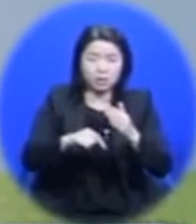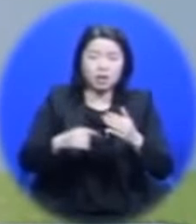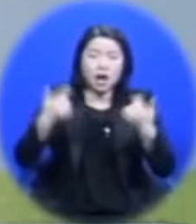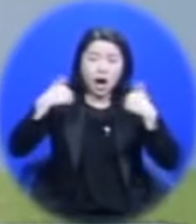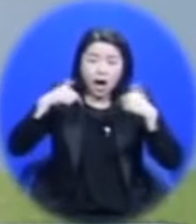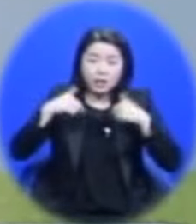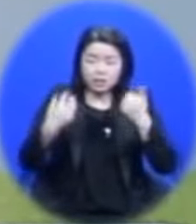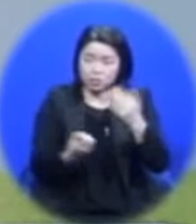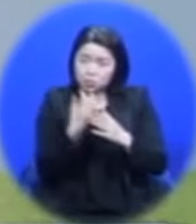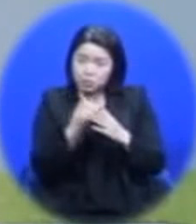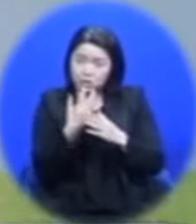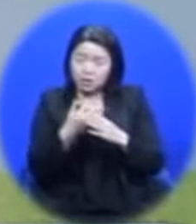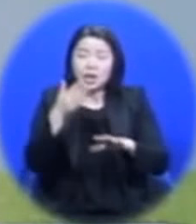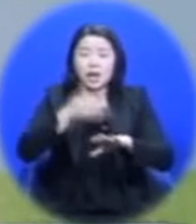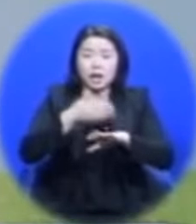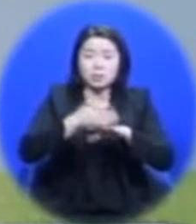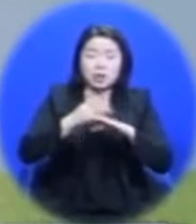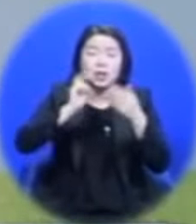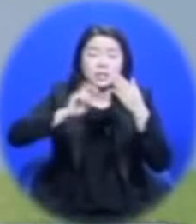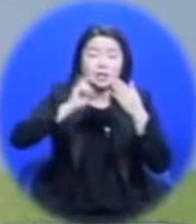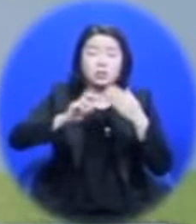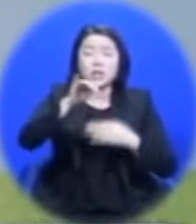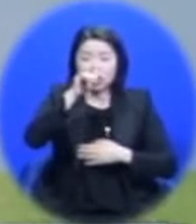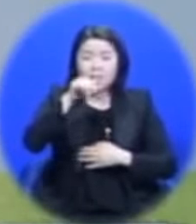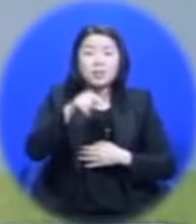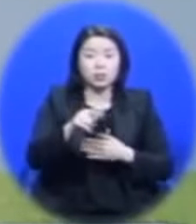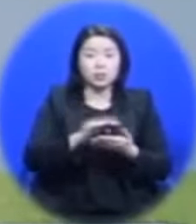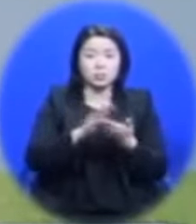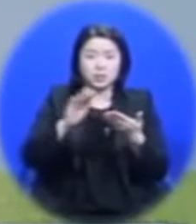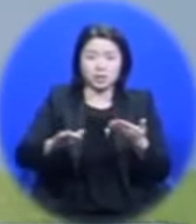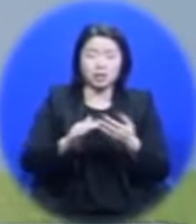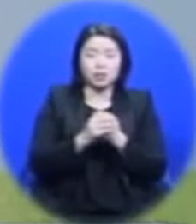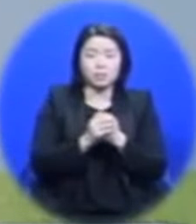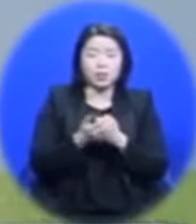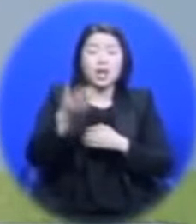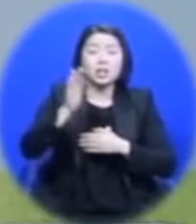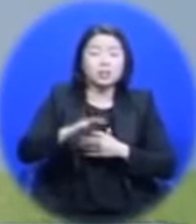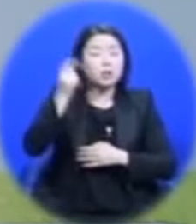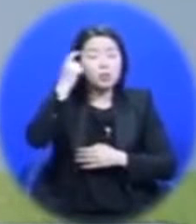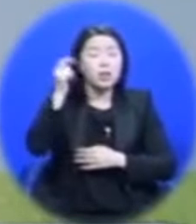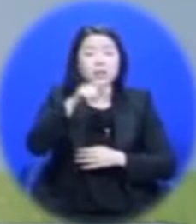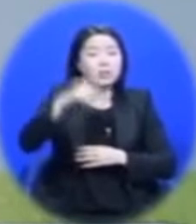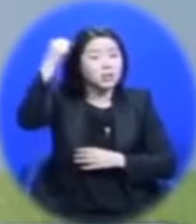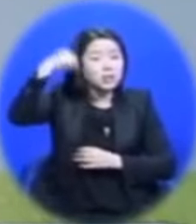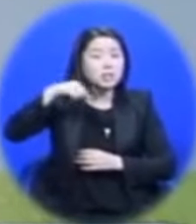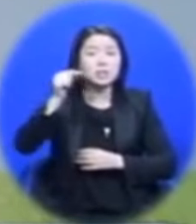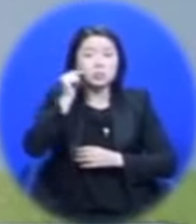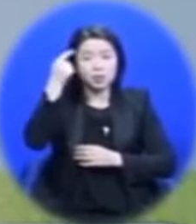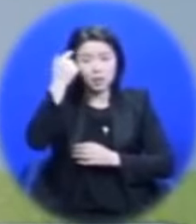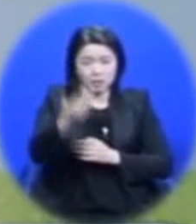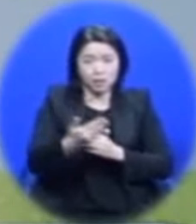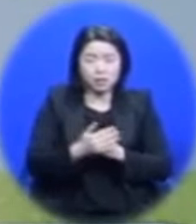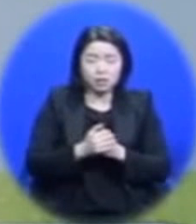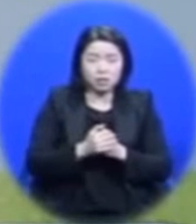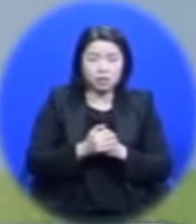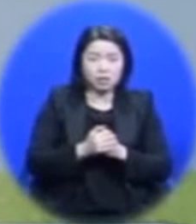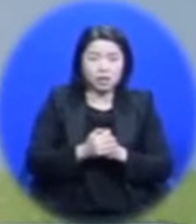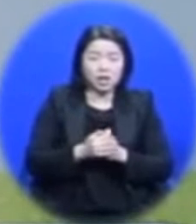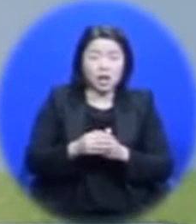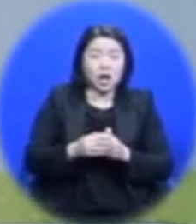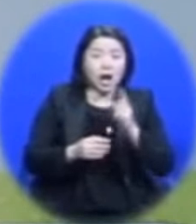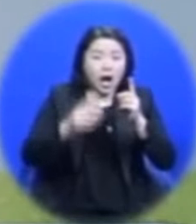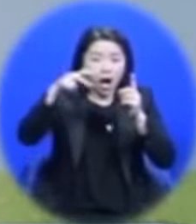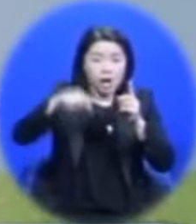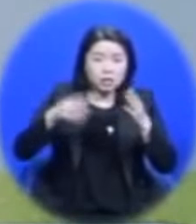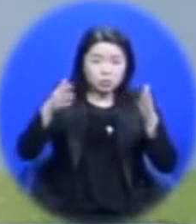언제나 솟아나오는 감사와 찬송이 있다는 겁니다. 그런데 왜 그걸 느끼지 못하지요? 한 주간 살아가는